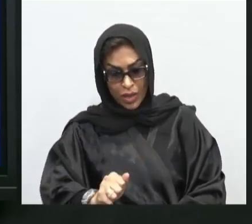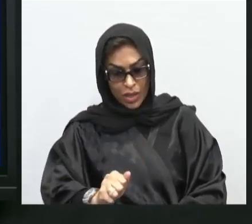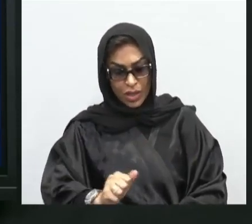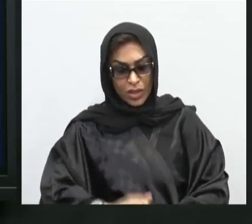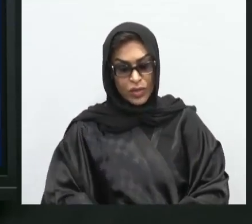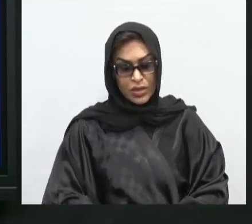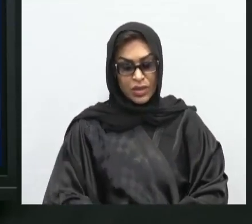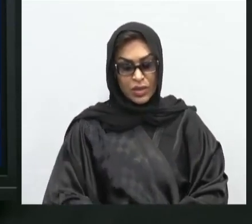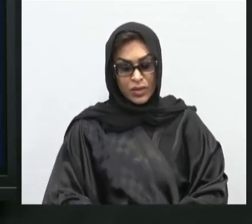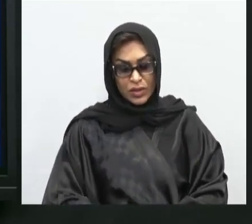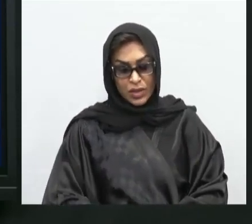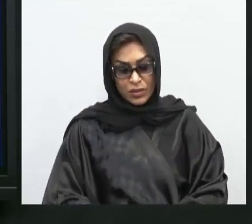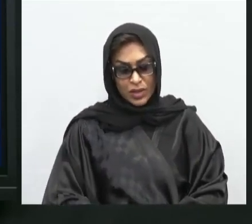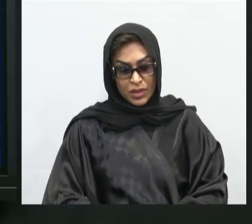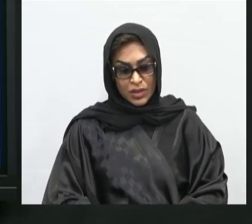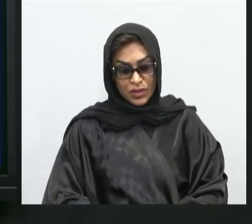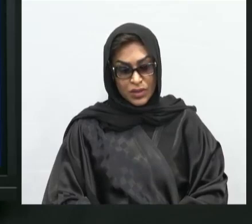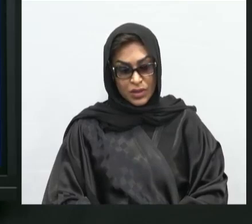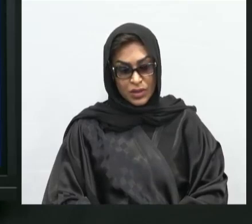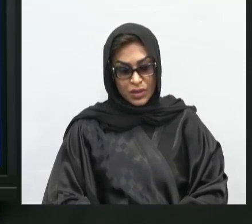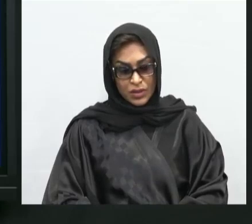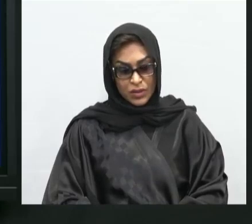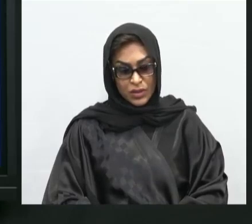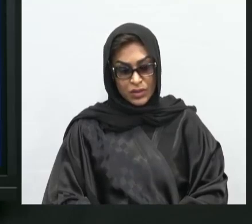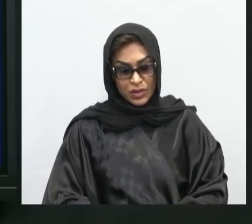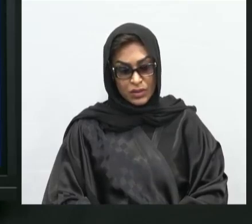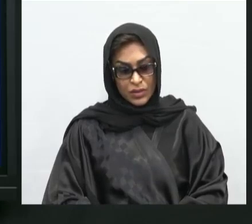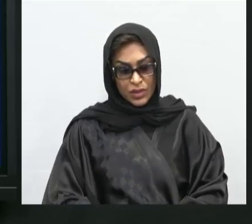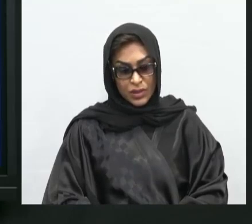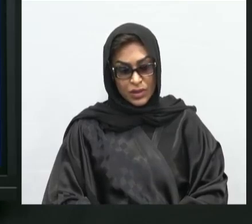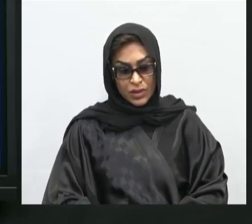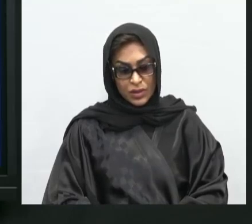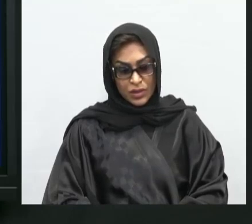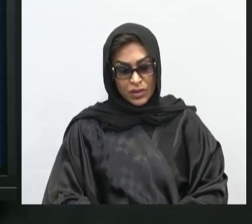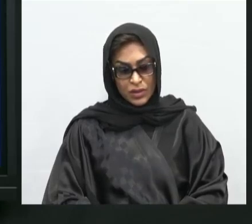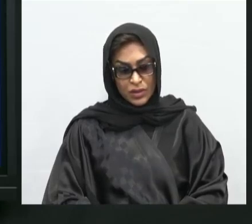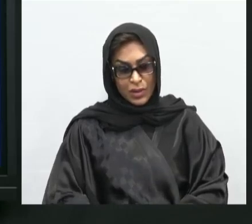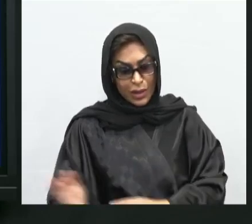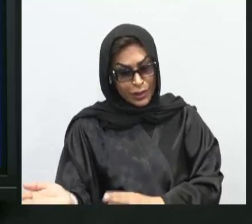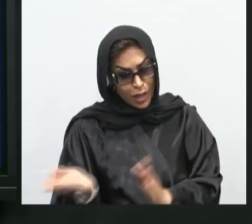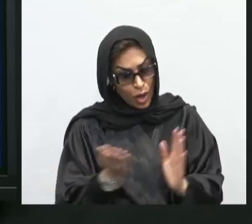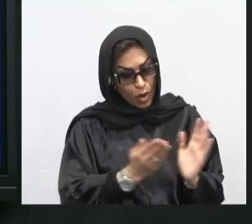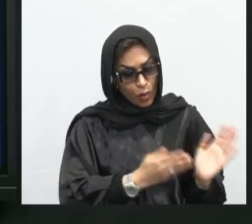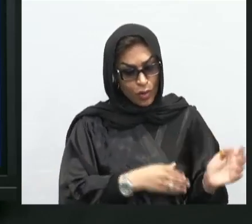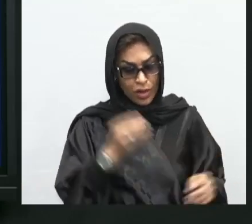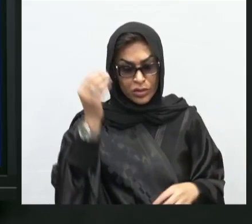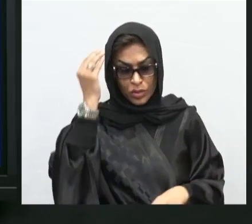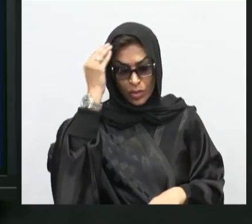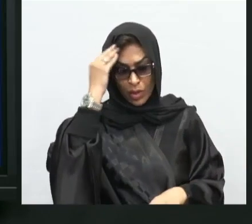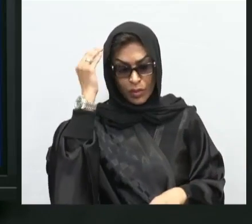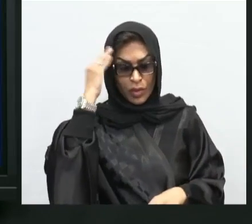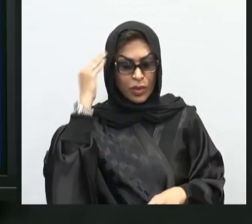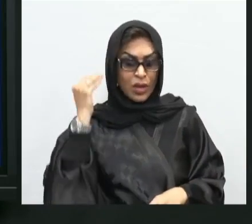عليه وعلى اله وصحبه افضل الصلاه واتم التسليم حياكم الله طلابنا وطالباتنا